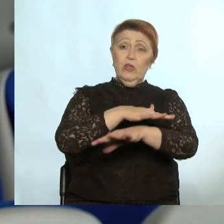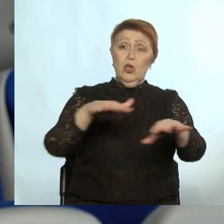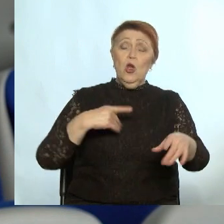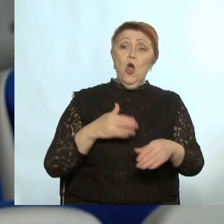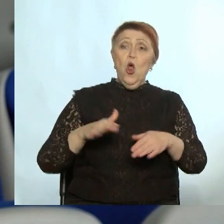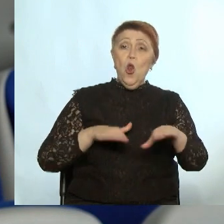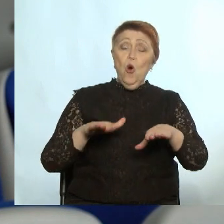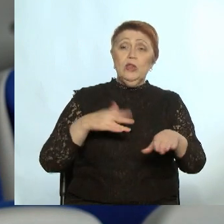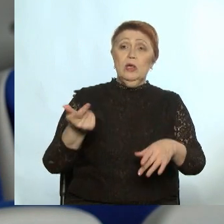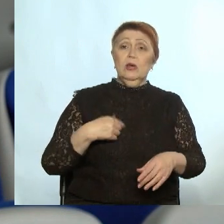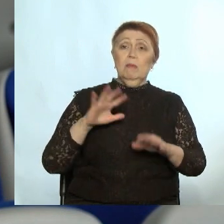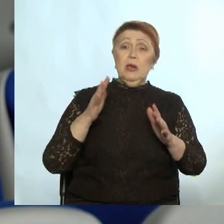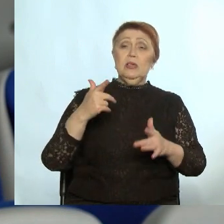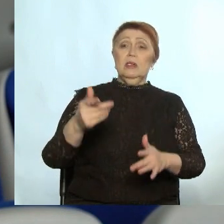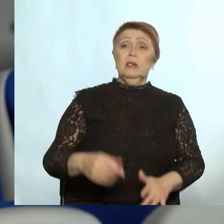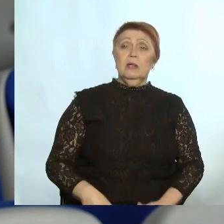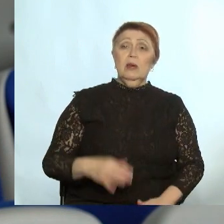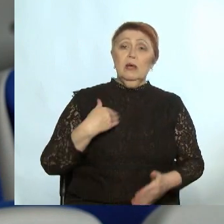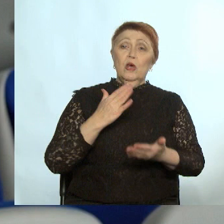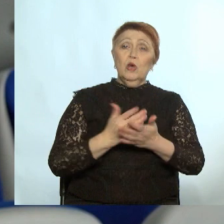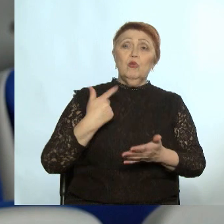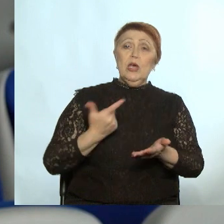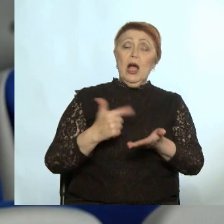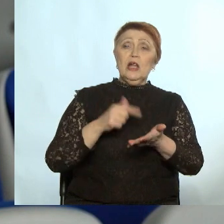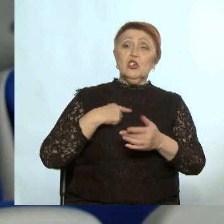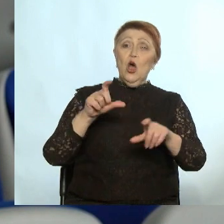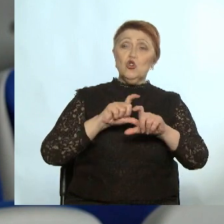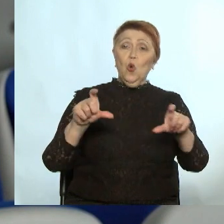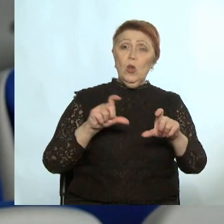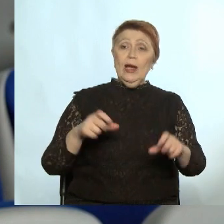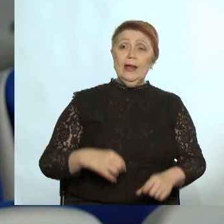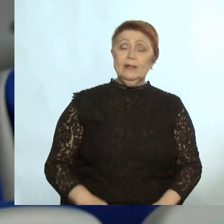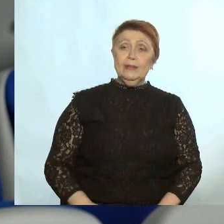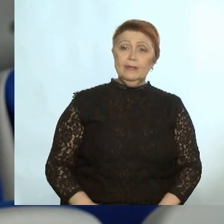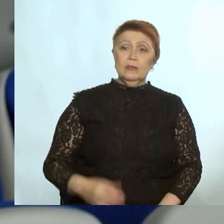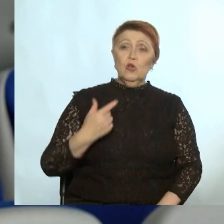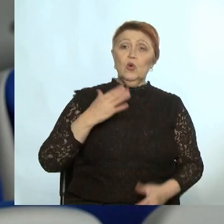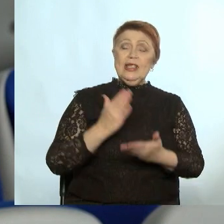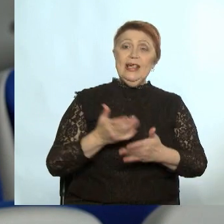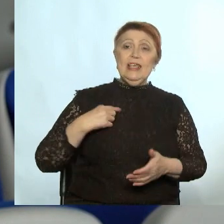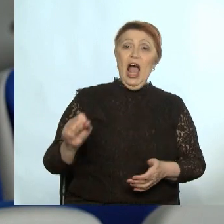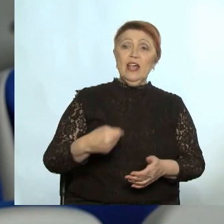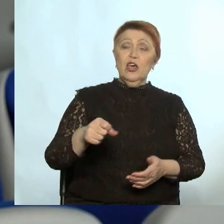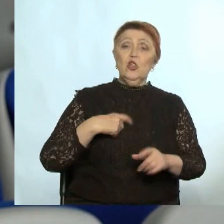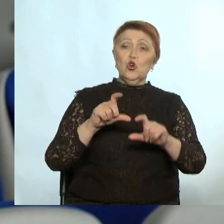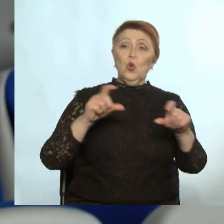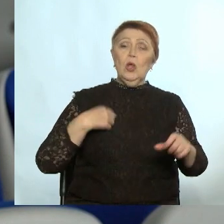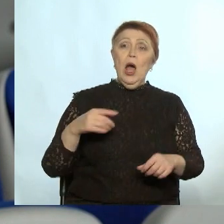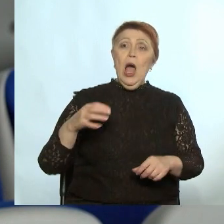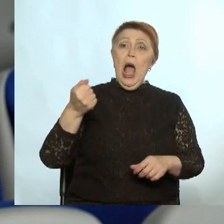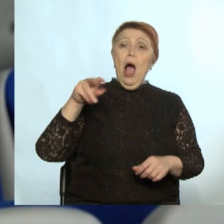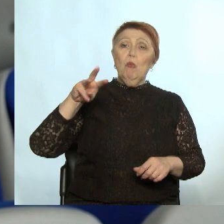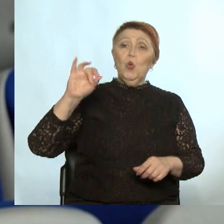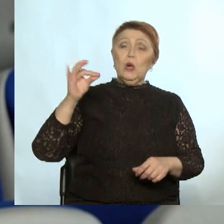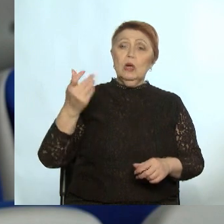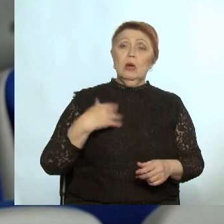у нас, конечно, и будет, я говорю, городская школа, потому что у нас все-таки хоккейная школа «Амур», и мы здесь всем, к сожалению, не